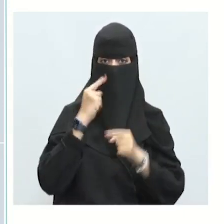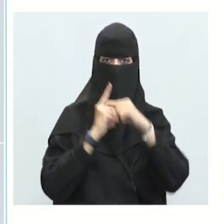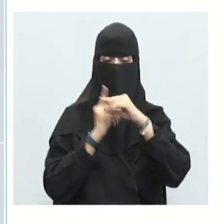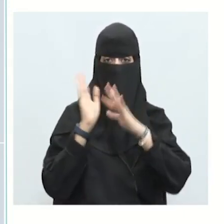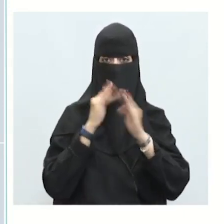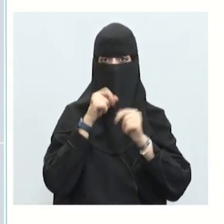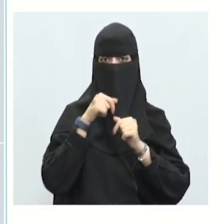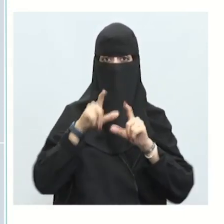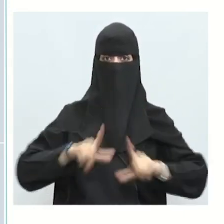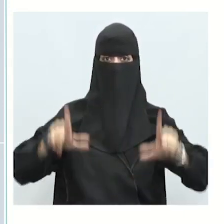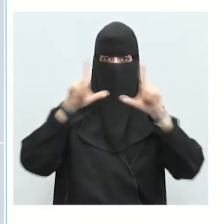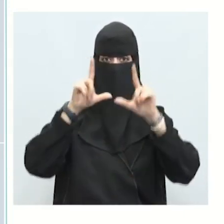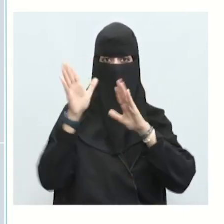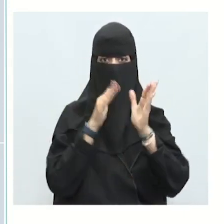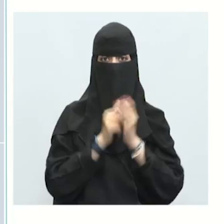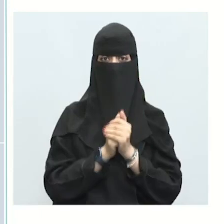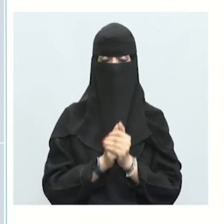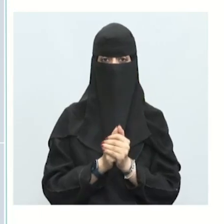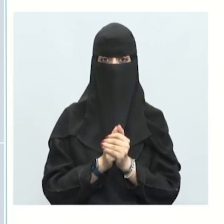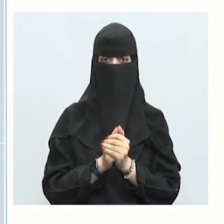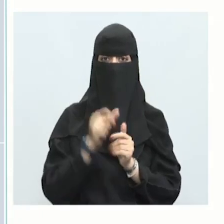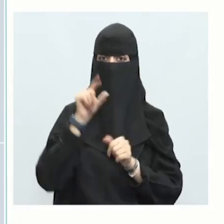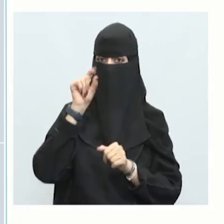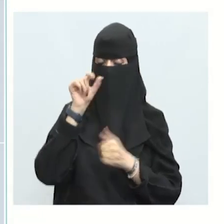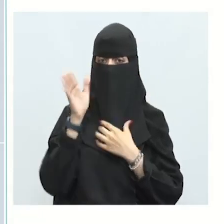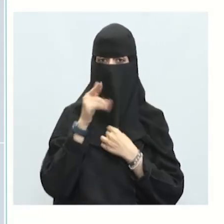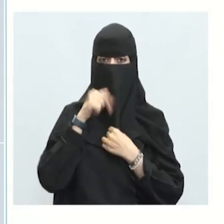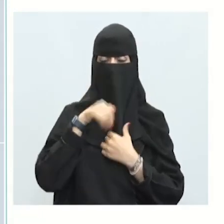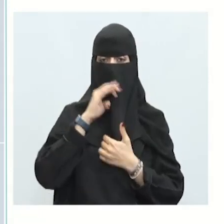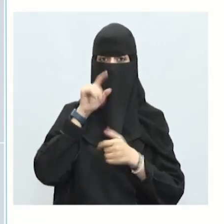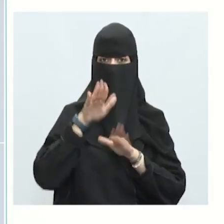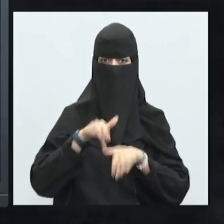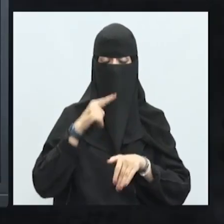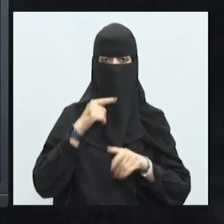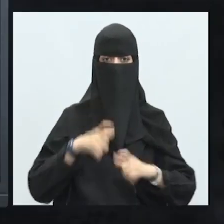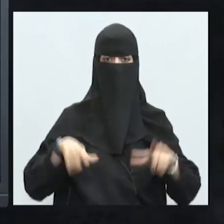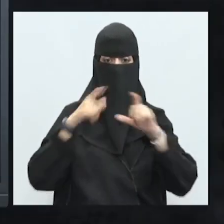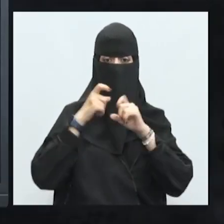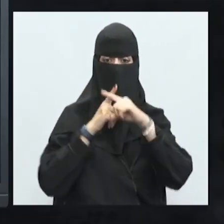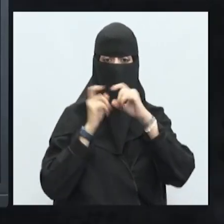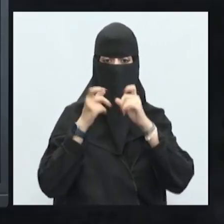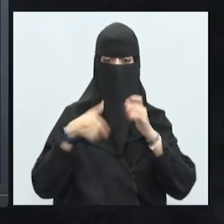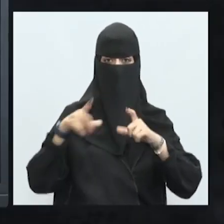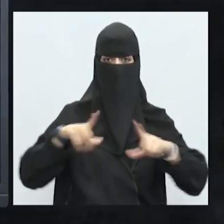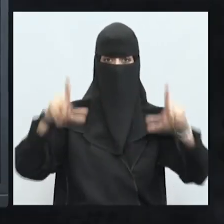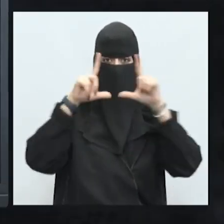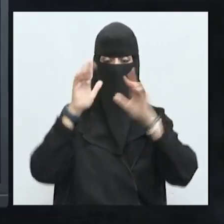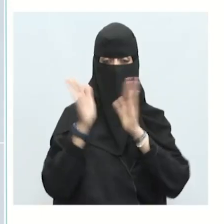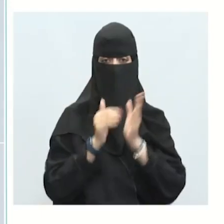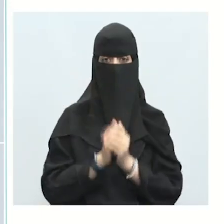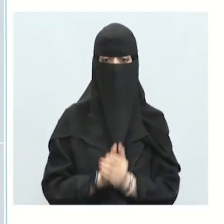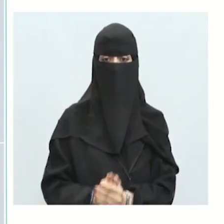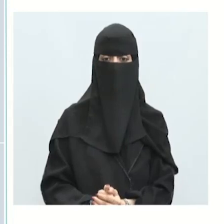على الشاشه احسنتم الاجابه هي ستعرض الرساله رقم موجب على